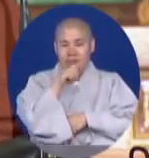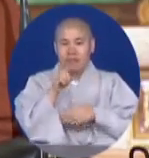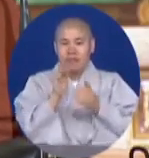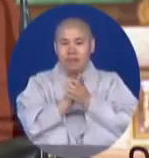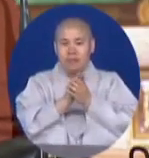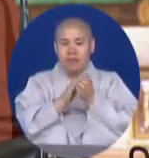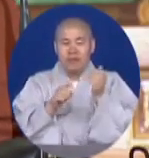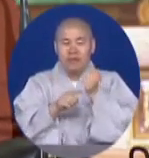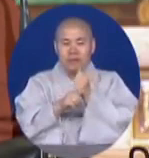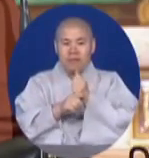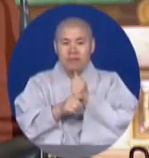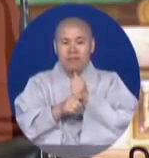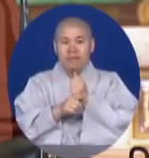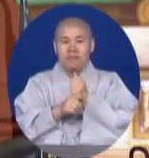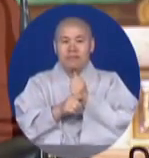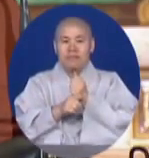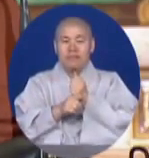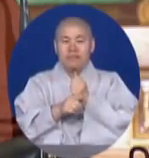이